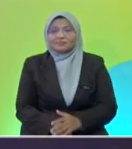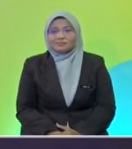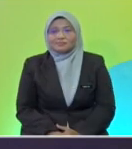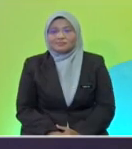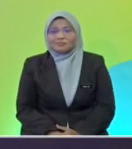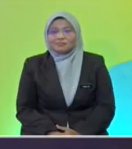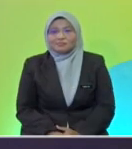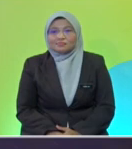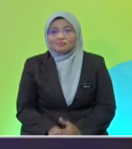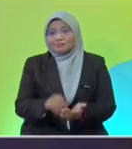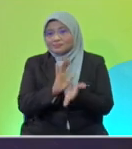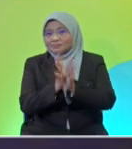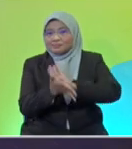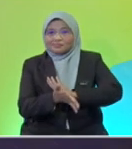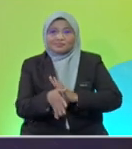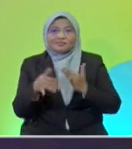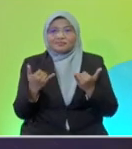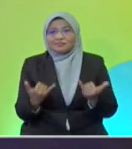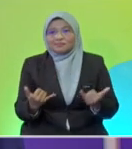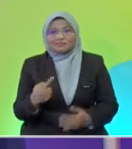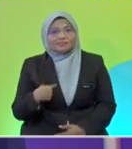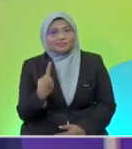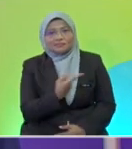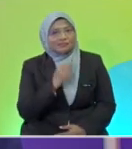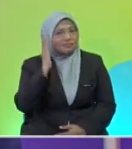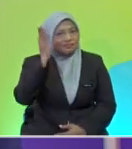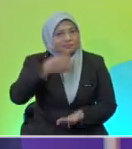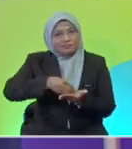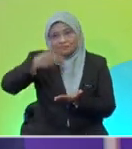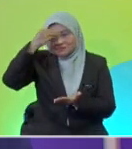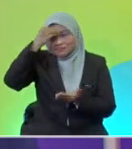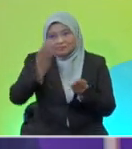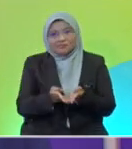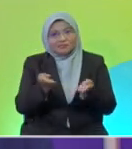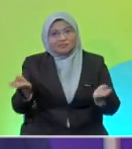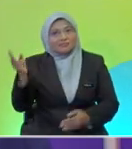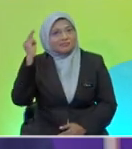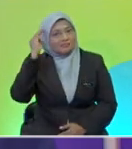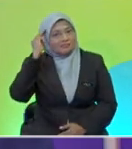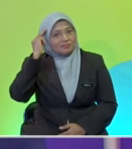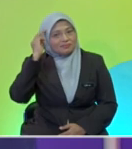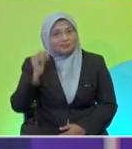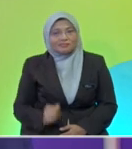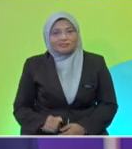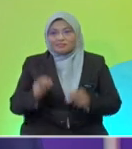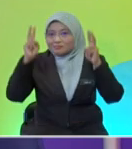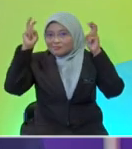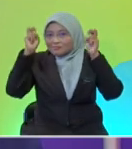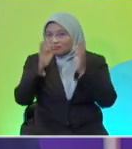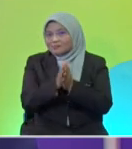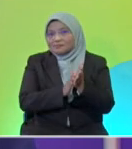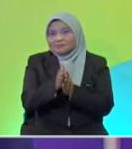jadi pada hari ini kita akan belajar bahasa Melayu tahun 3 tajuk rajin menabung di mana pada hari ini